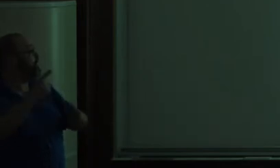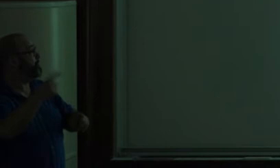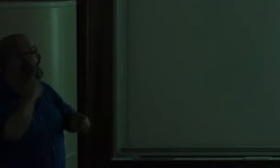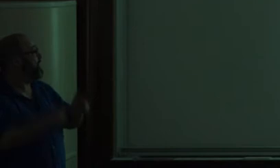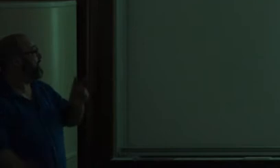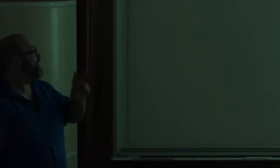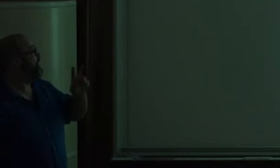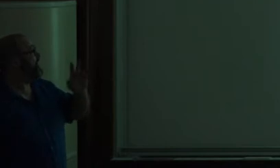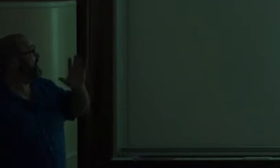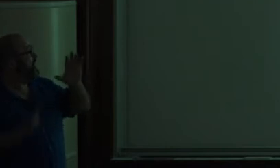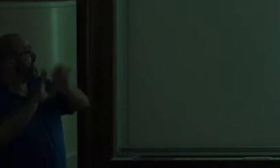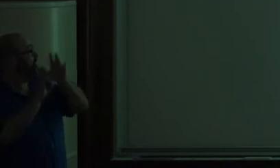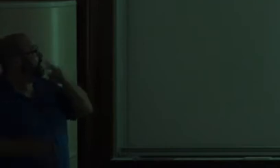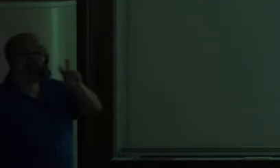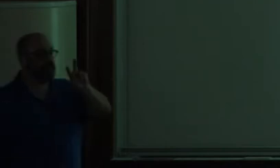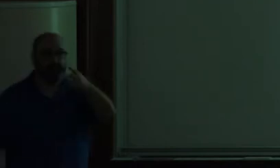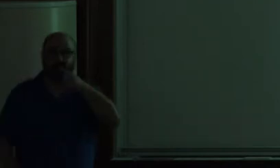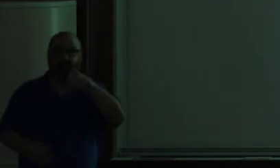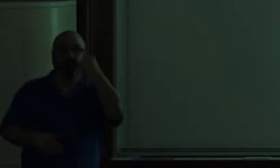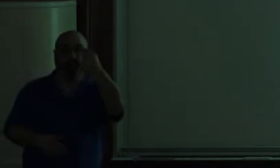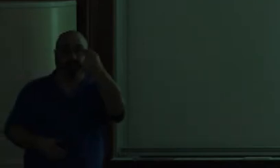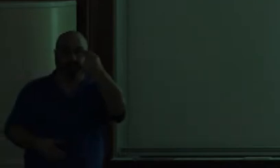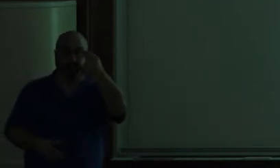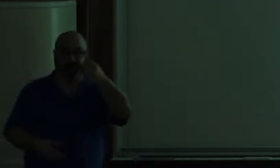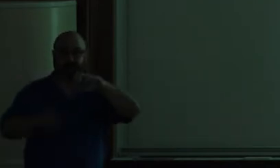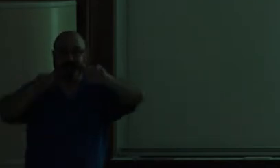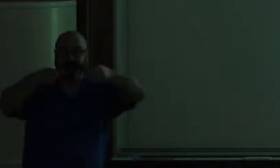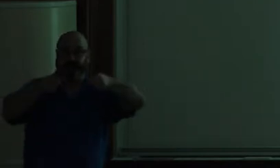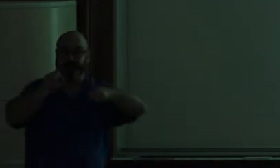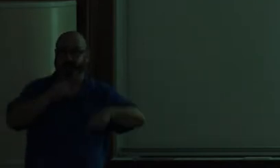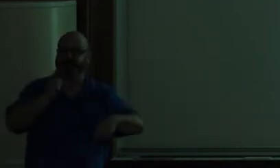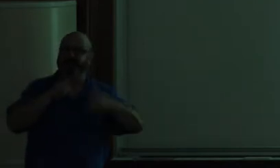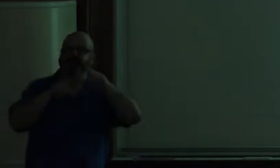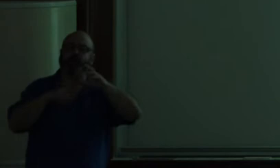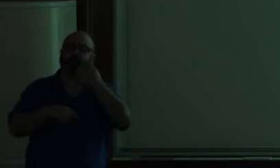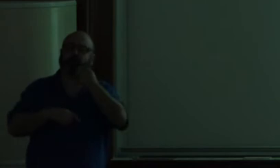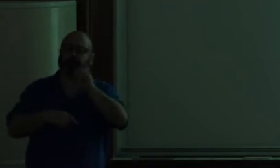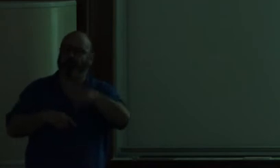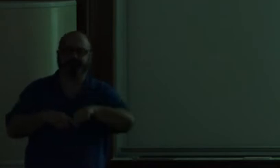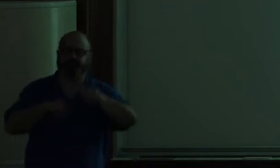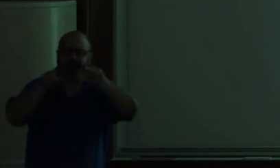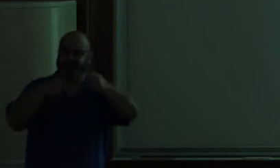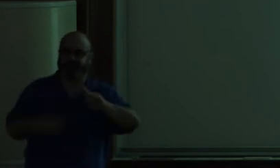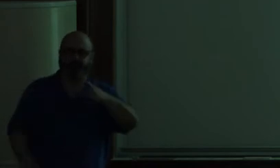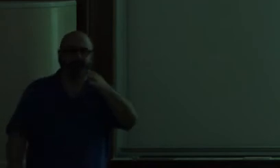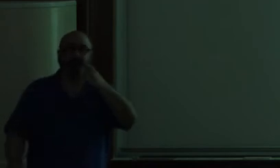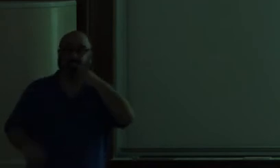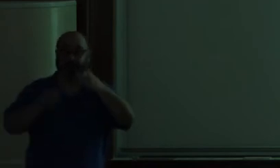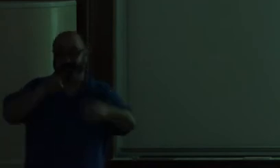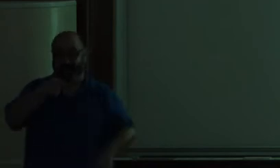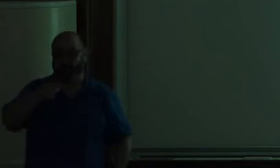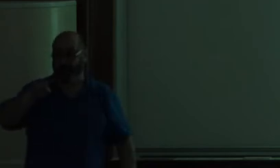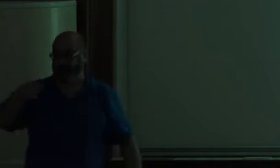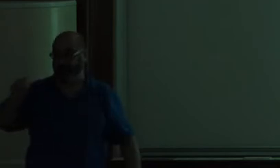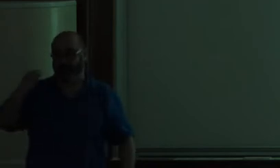effectivement cette impression-là, parce que bah, on a un tuple ici. Les parenthèses ne sont pas obligatoires dans le tuple. Hein. Sachez que l'opérateur du tuple, c'est la virgule, pas les